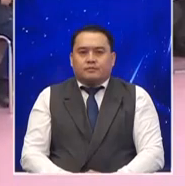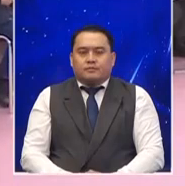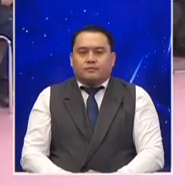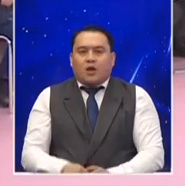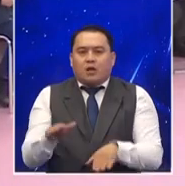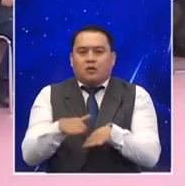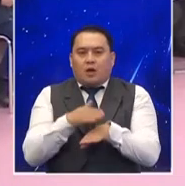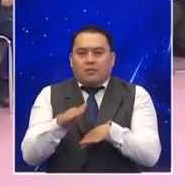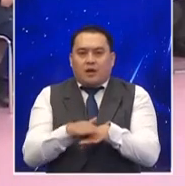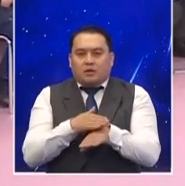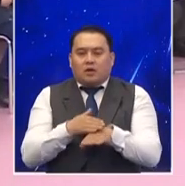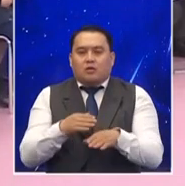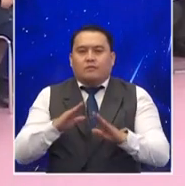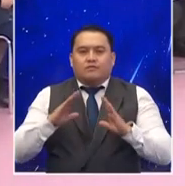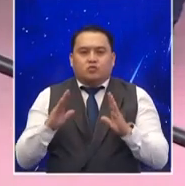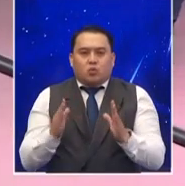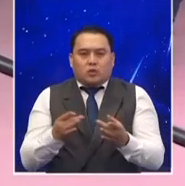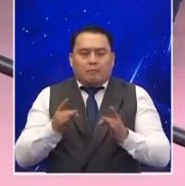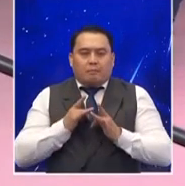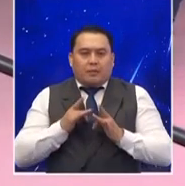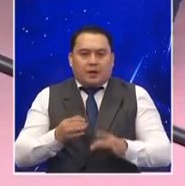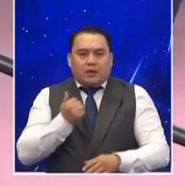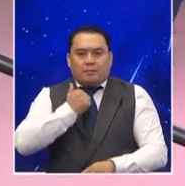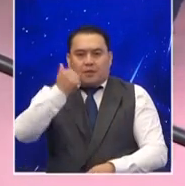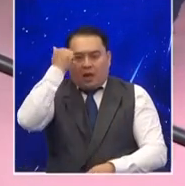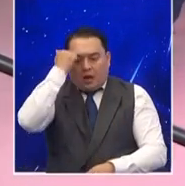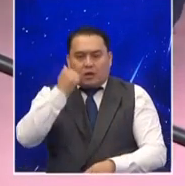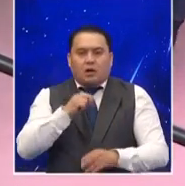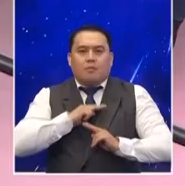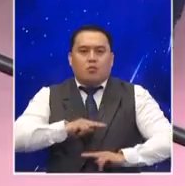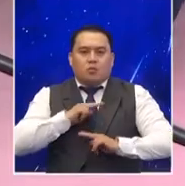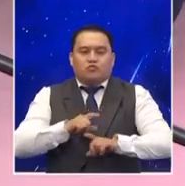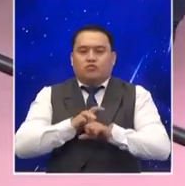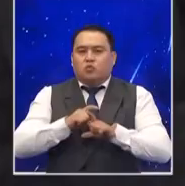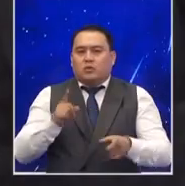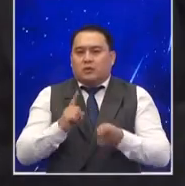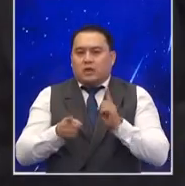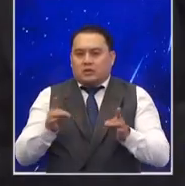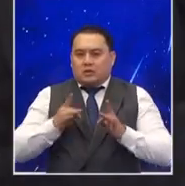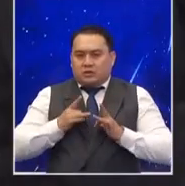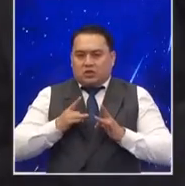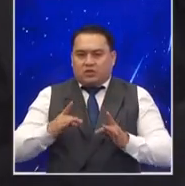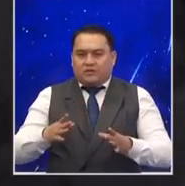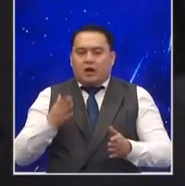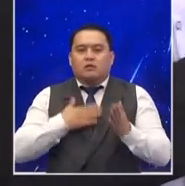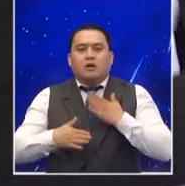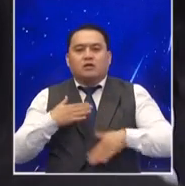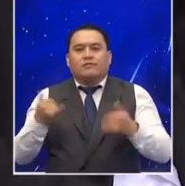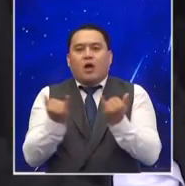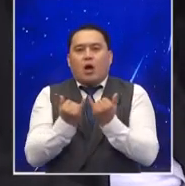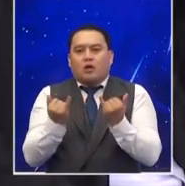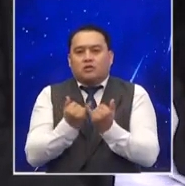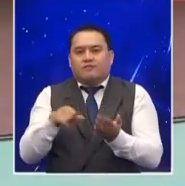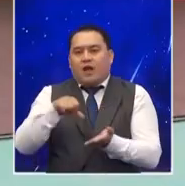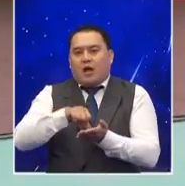Доброта Сырыма Умарова стала поводом для праздника. Благодарные ученики и работники школы устроили настоящее торжество. На радость гостей дети выступили